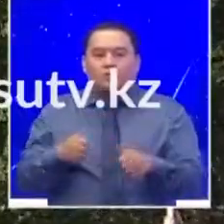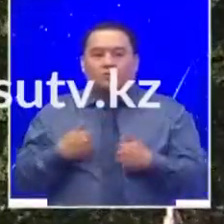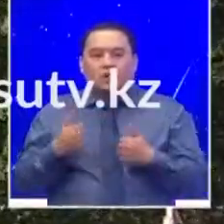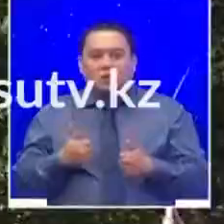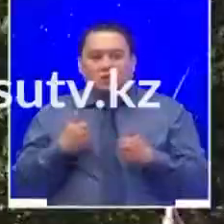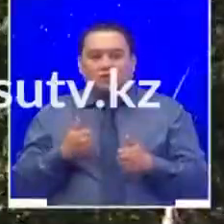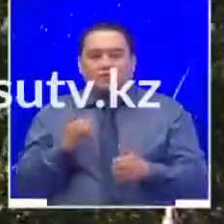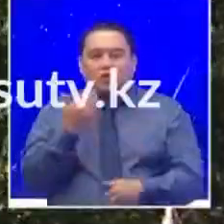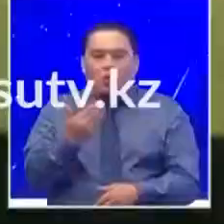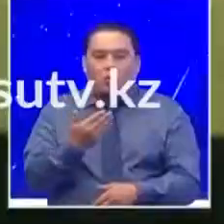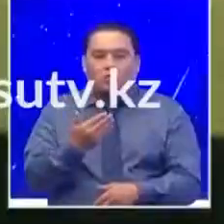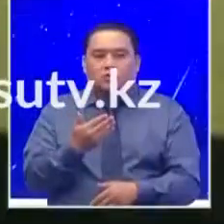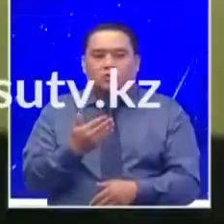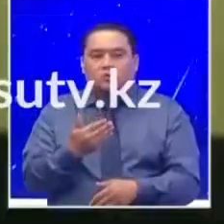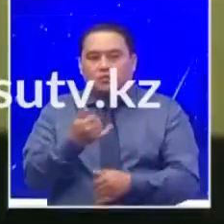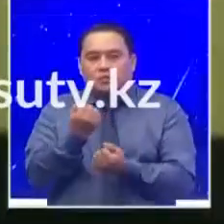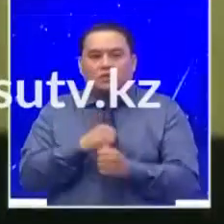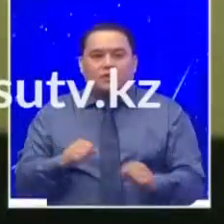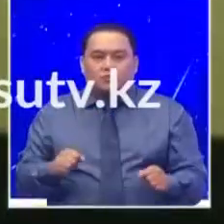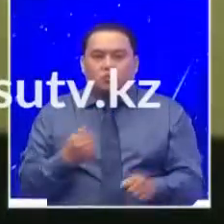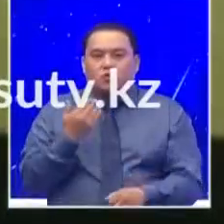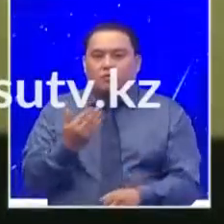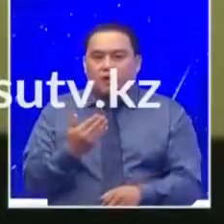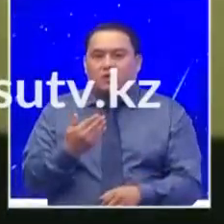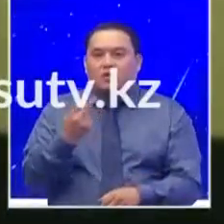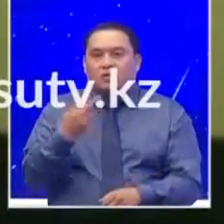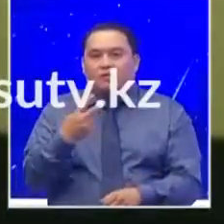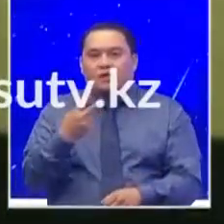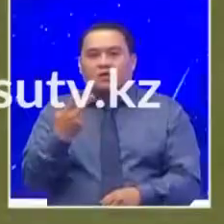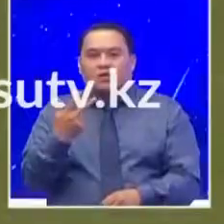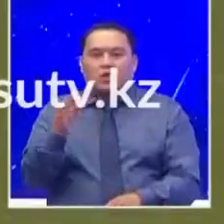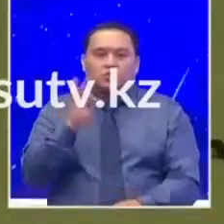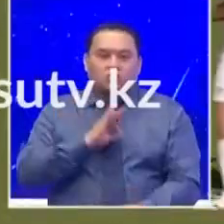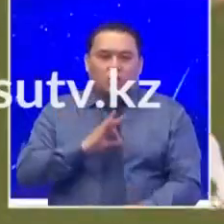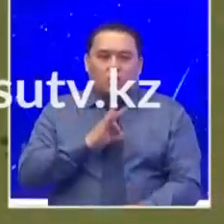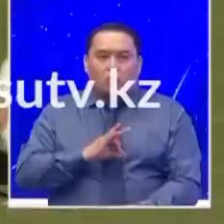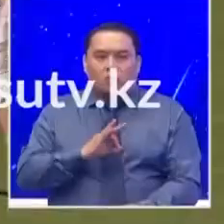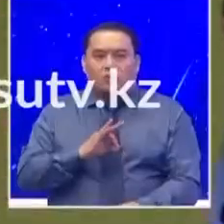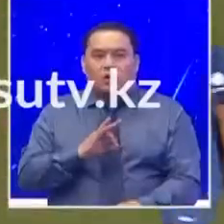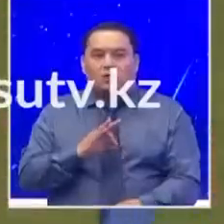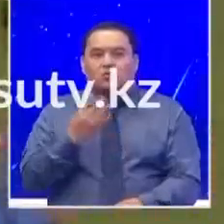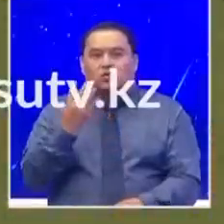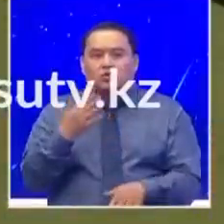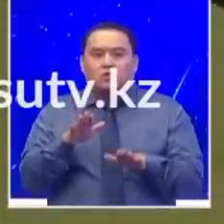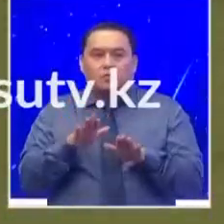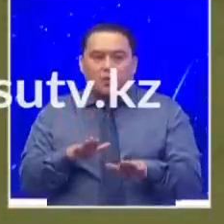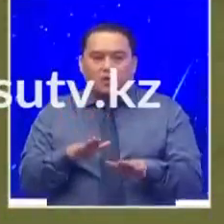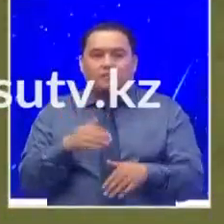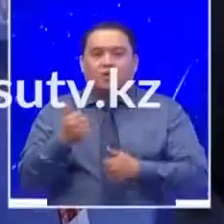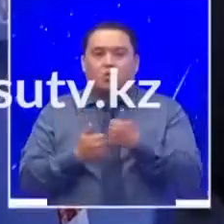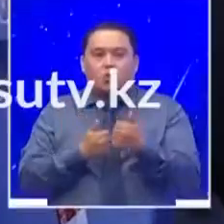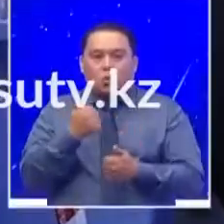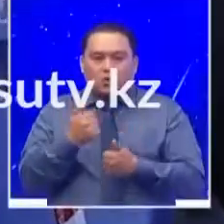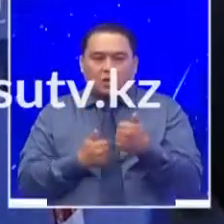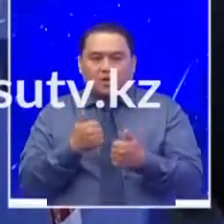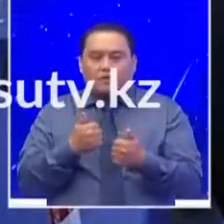старались отправить мяч в ворота, сделать это им так и не удалось. Теперь у Каспия 23 очка, и он поднялся на 4-е место в турнирной